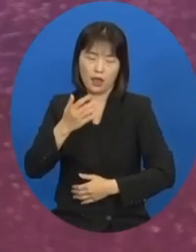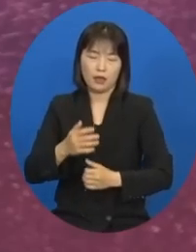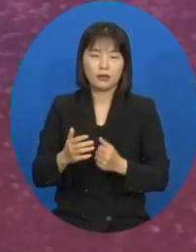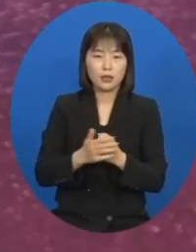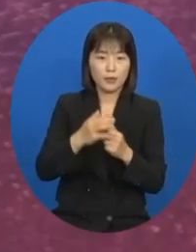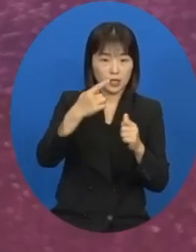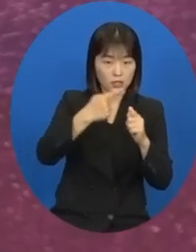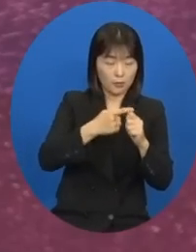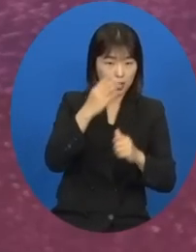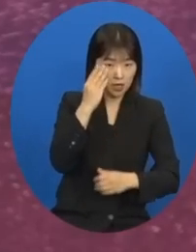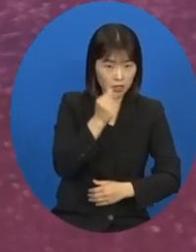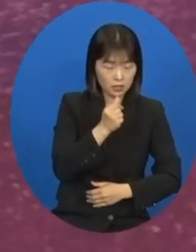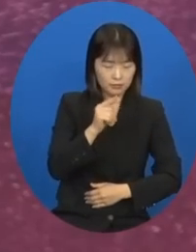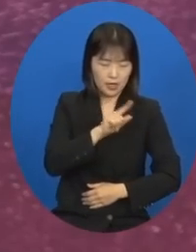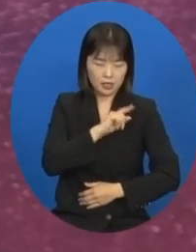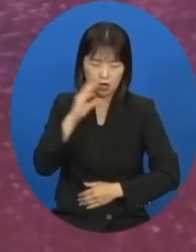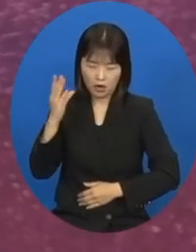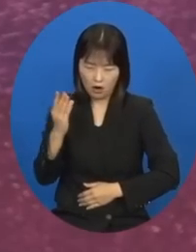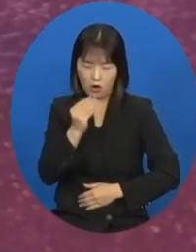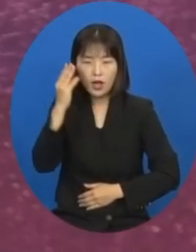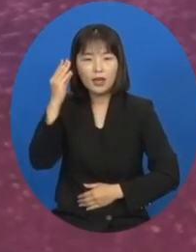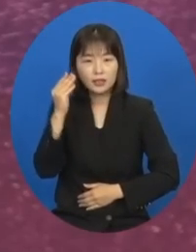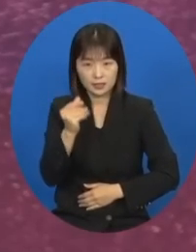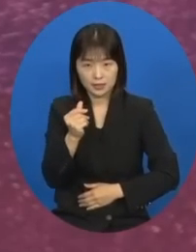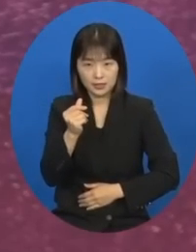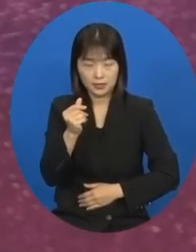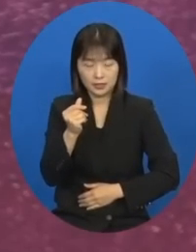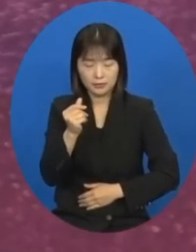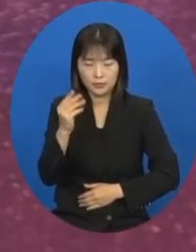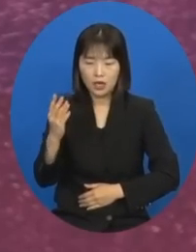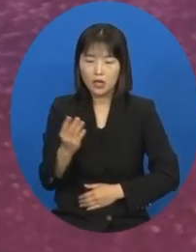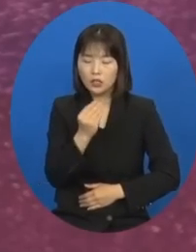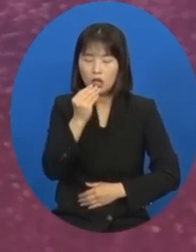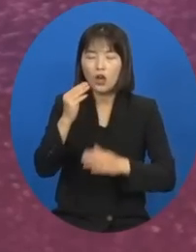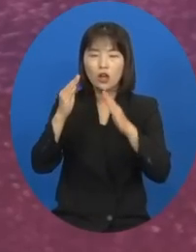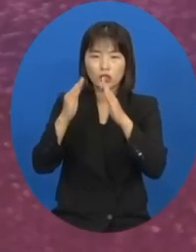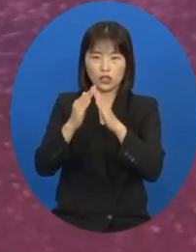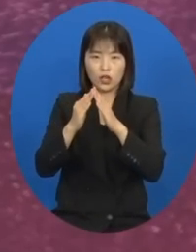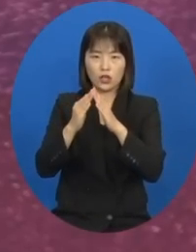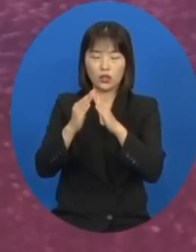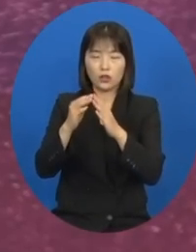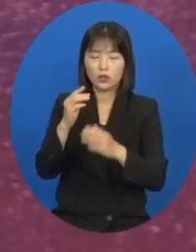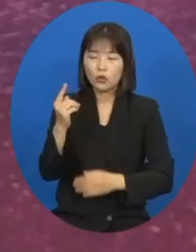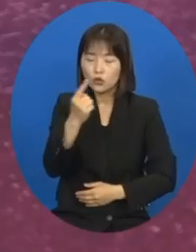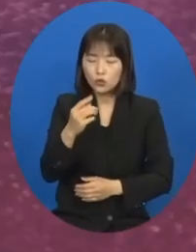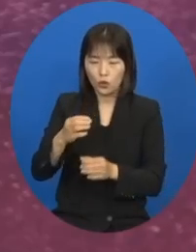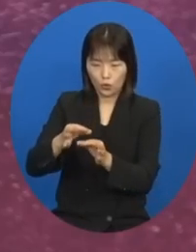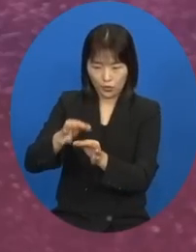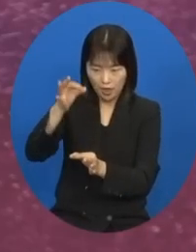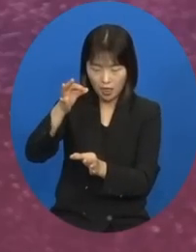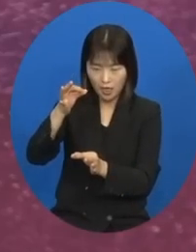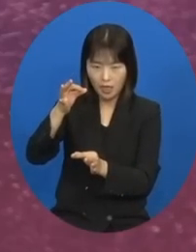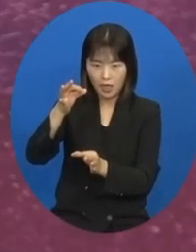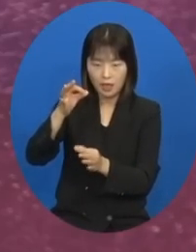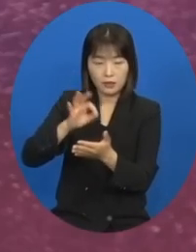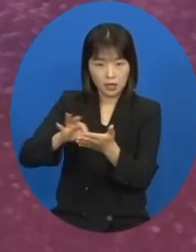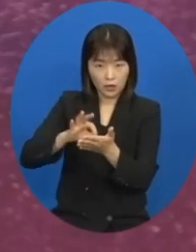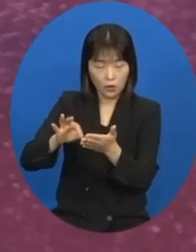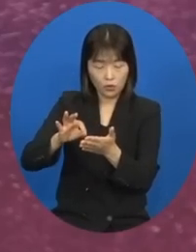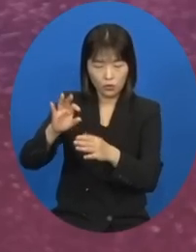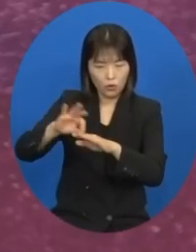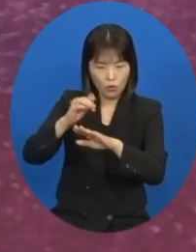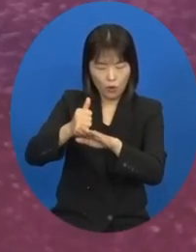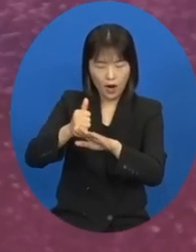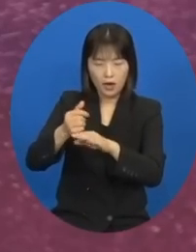기름은요 가장 거룩한 기름이로 기름으로 성전 촛대를 밝히는데 사용하고 왕이나 대제사장에게 기름 부을 때